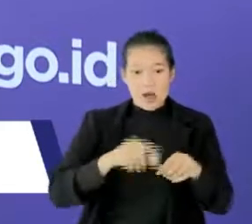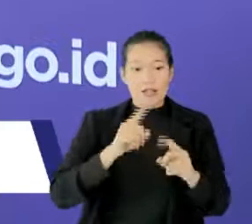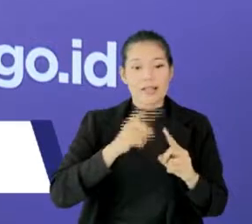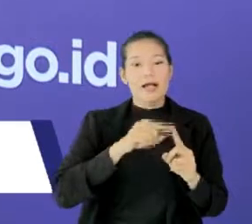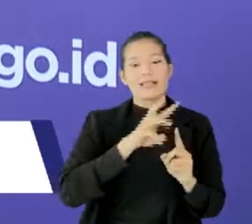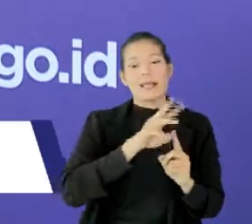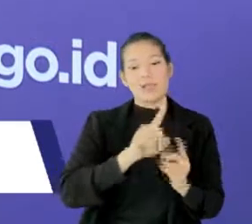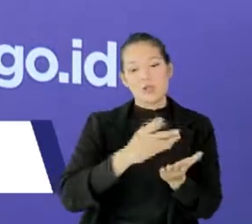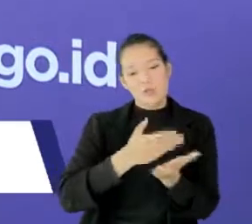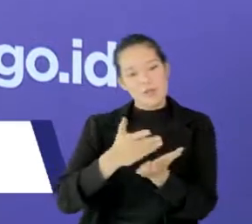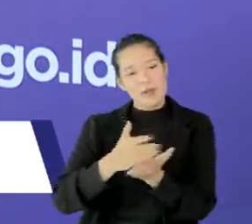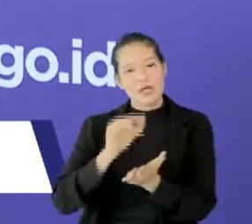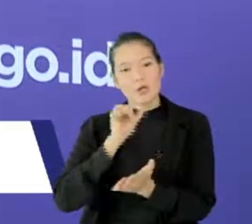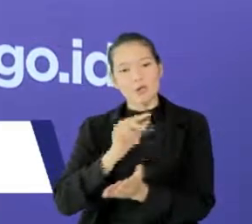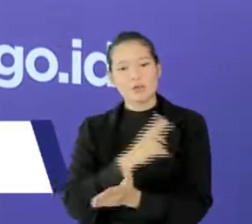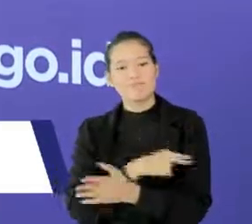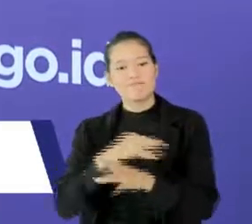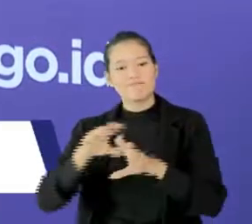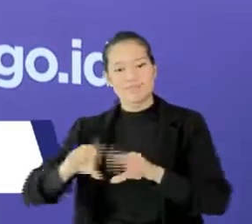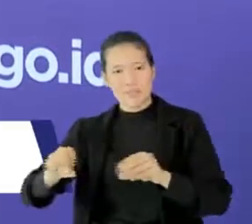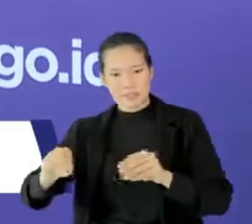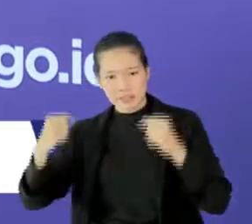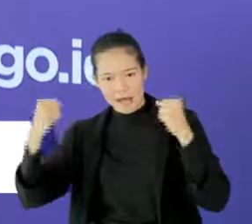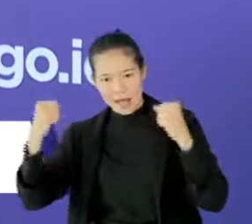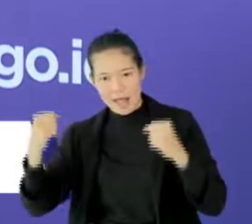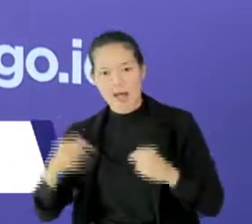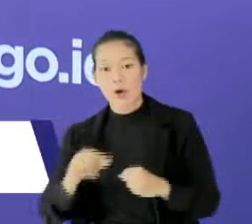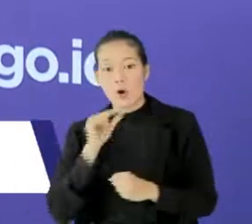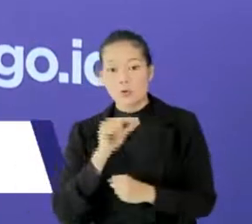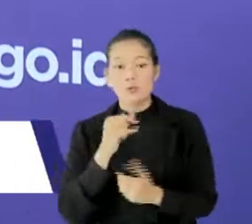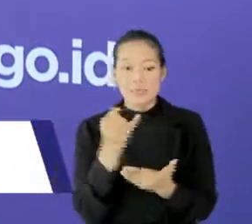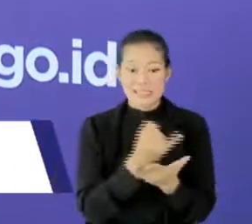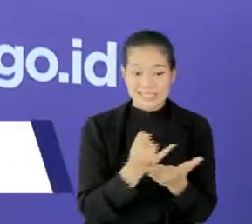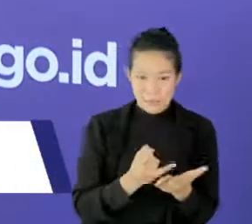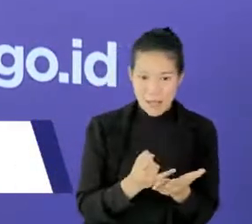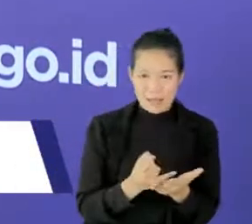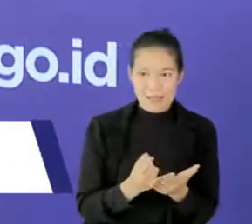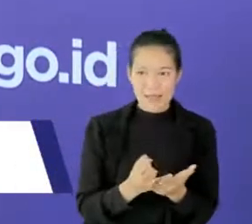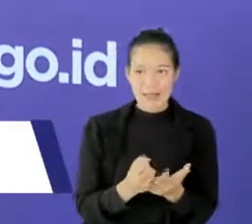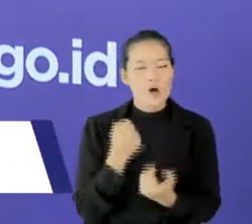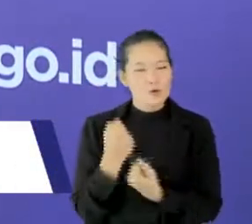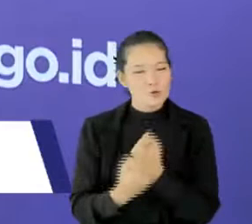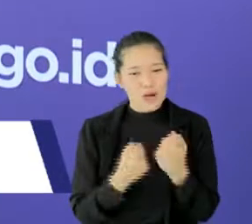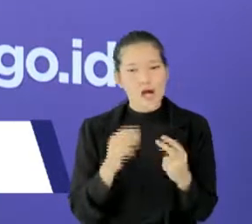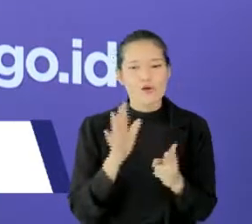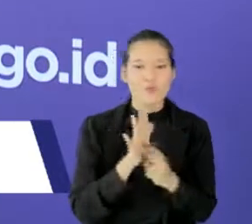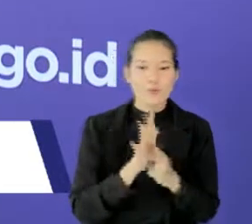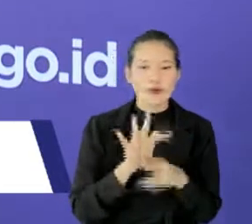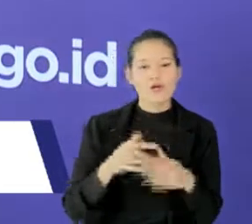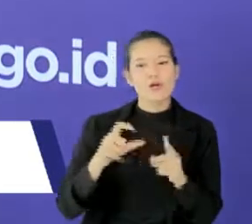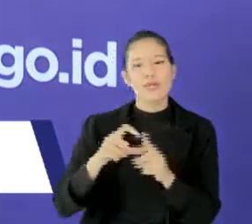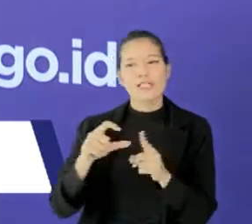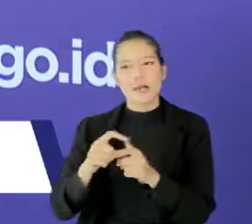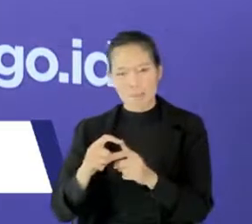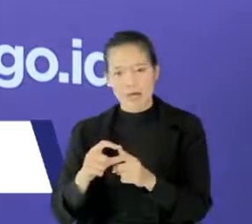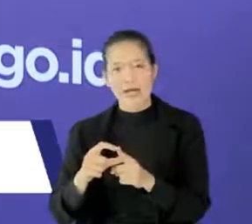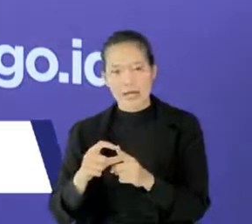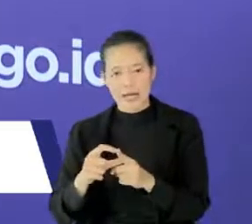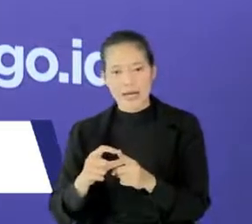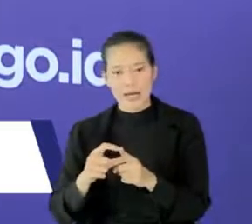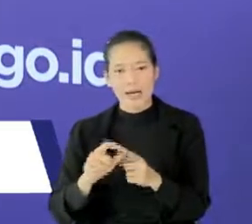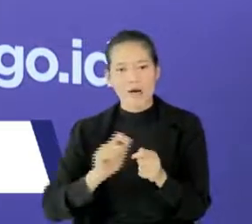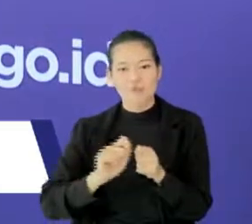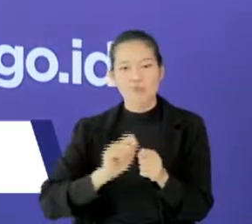buat nakes. Untuk seniman-seniman, kita mau usahakan November atau Desember kita pengen bikin yang buat